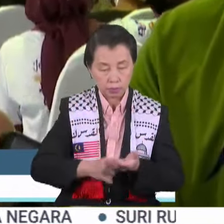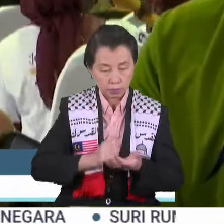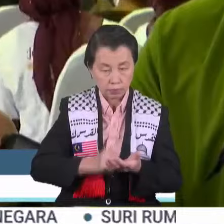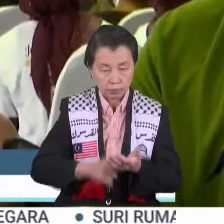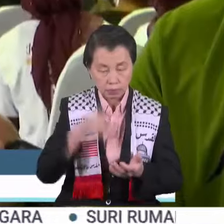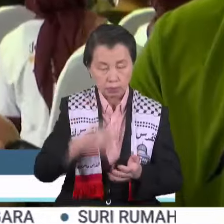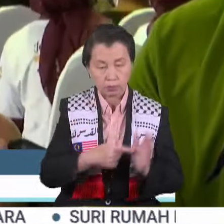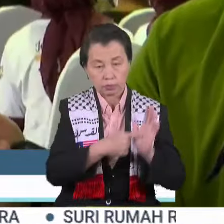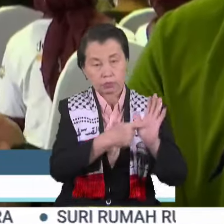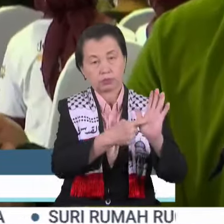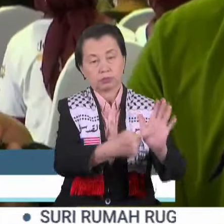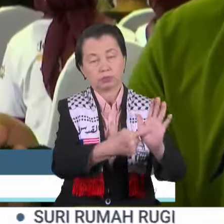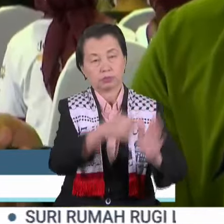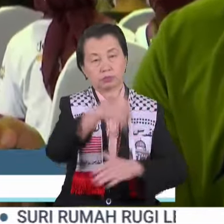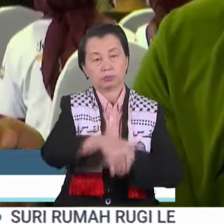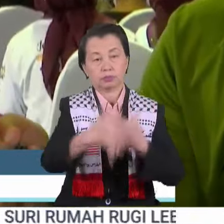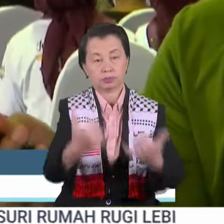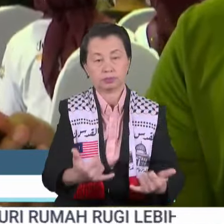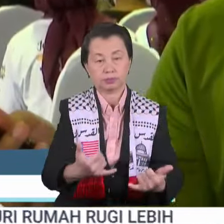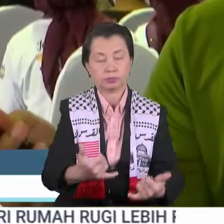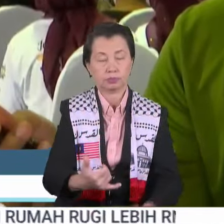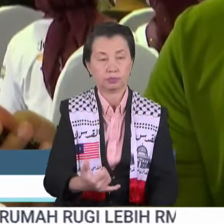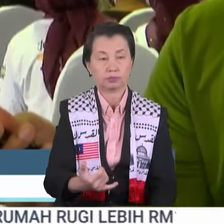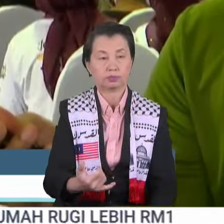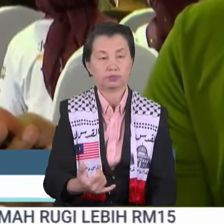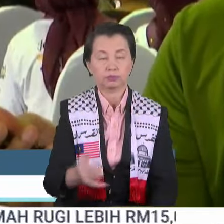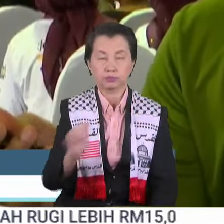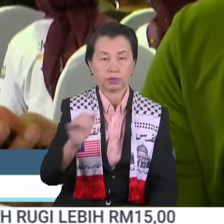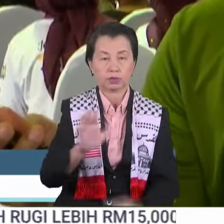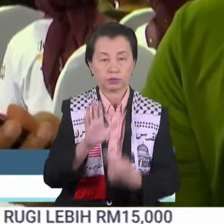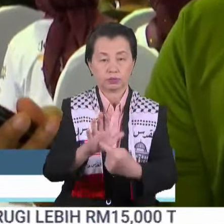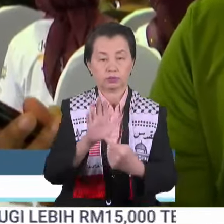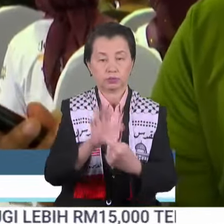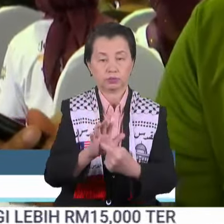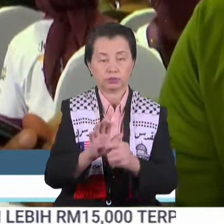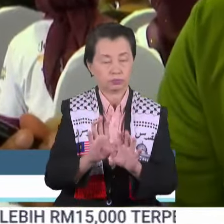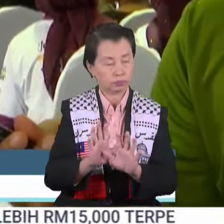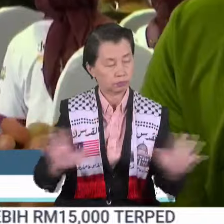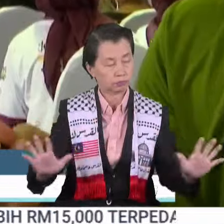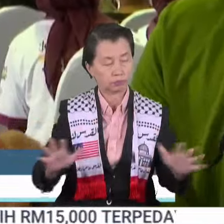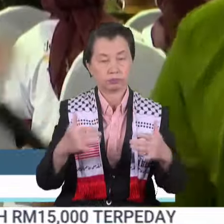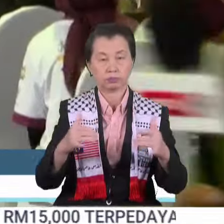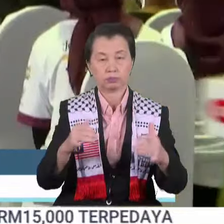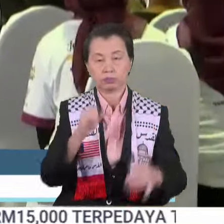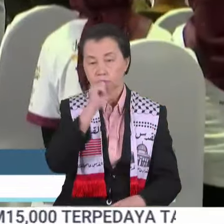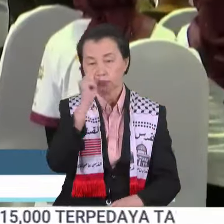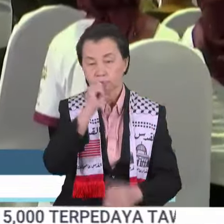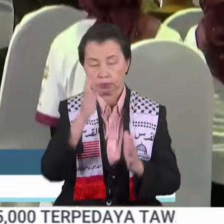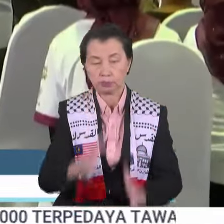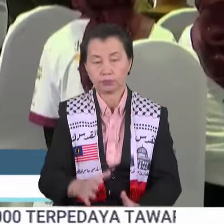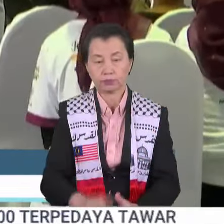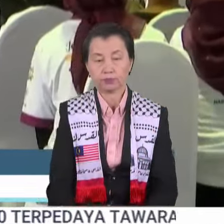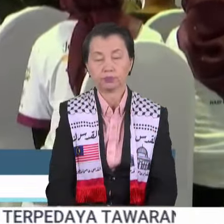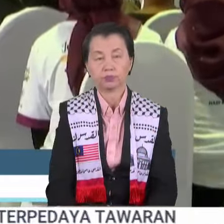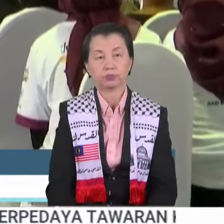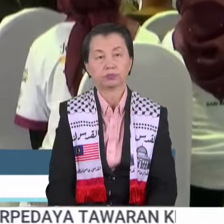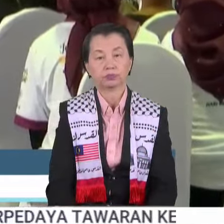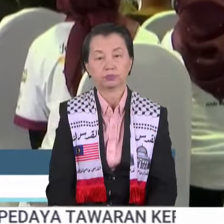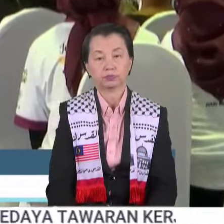untuk showcase pada malam ini yang turut menampilkan beberapa barisan artis tanah air. Okay, berkenaan showcase itu